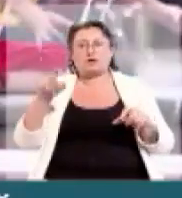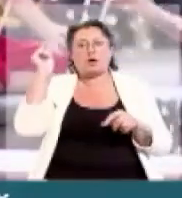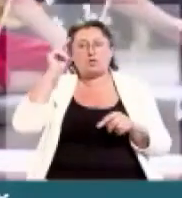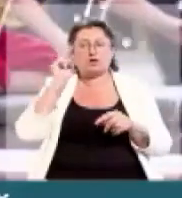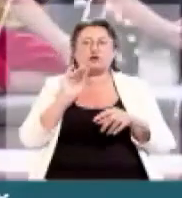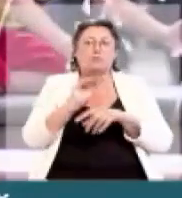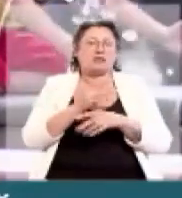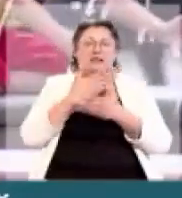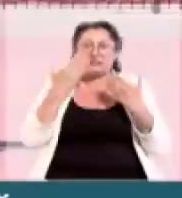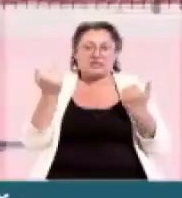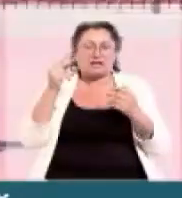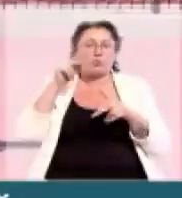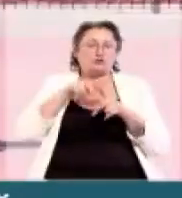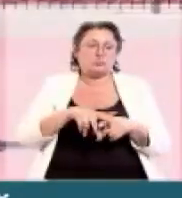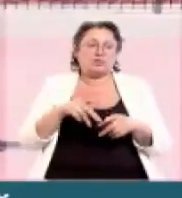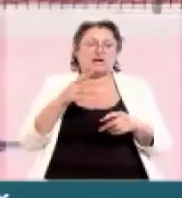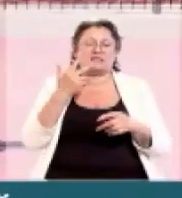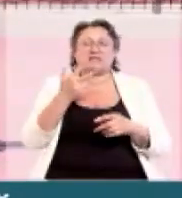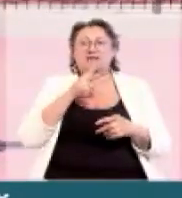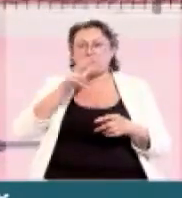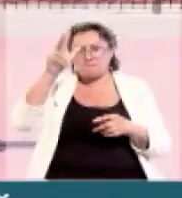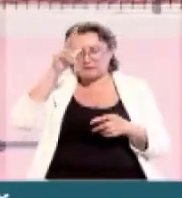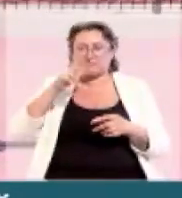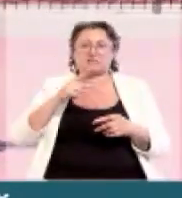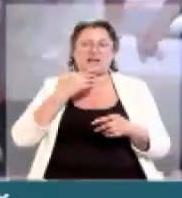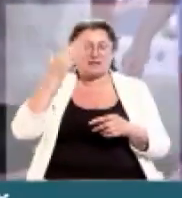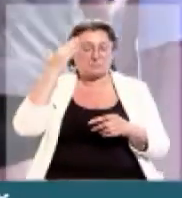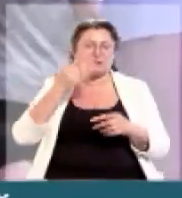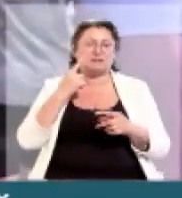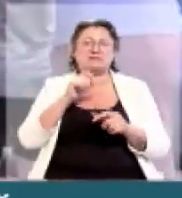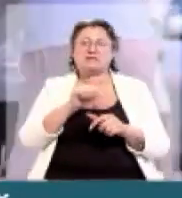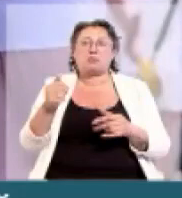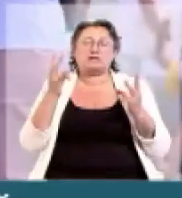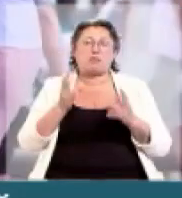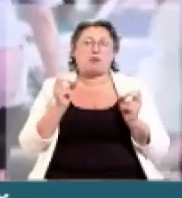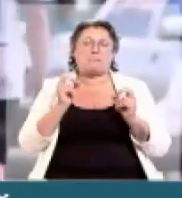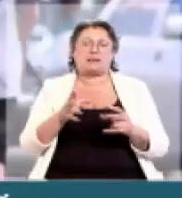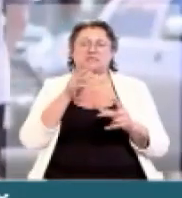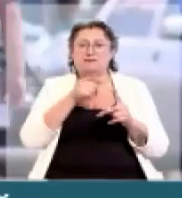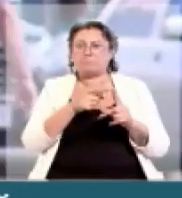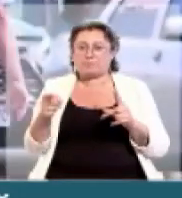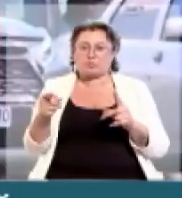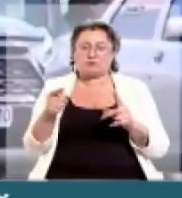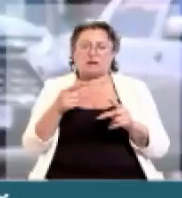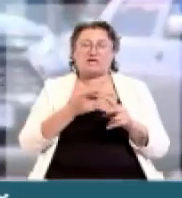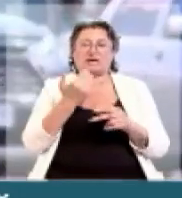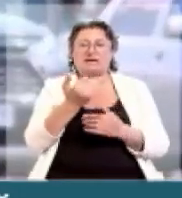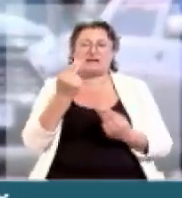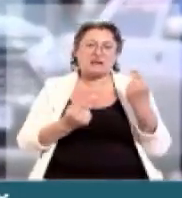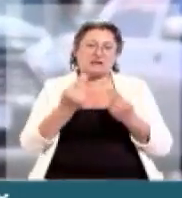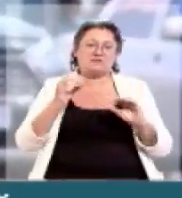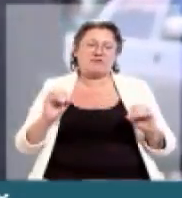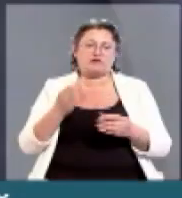и дополнительной учебной нагрузкой, 3 летних месяца по статистике – самый травмоопасный для детей период. Их игры на